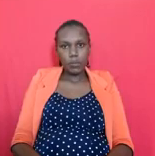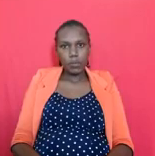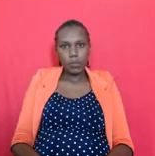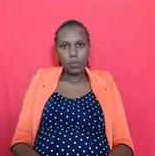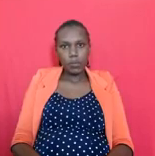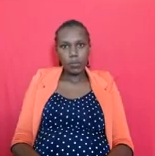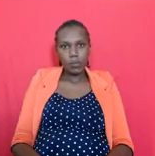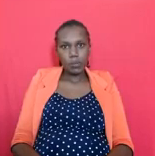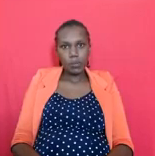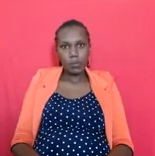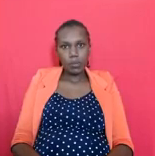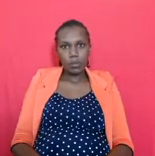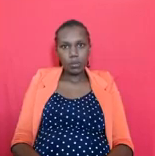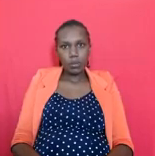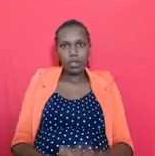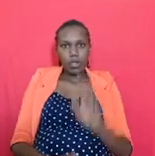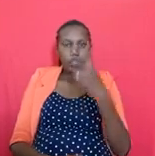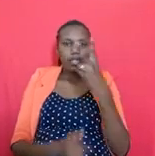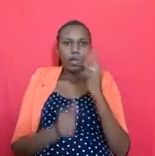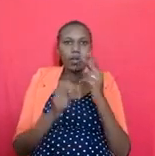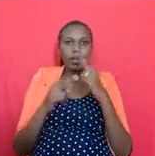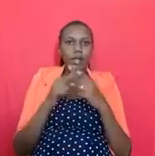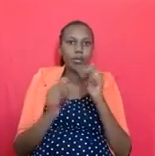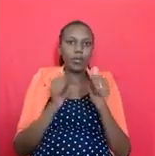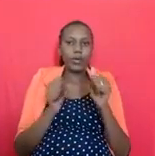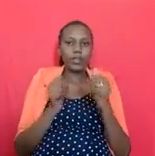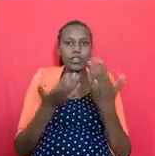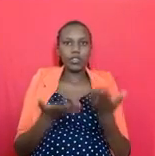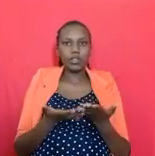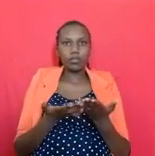good. Gakeli kandikituo.